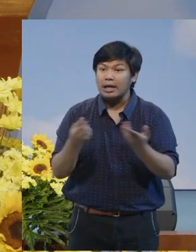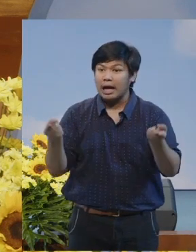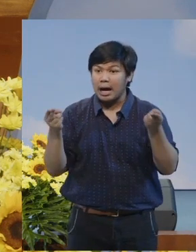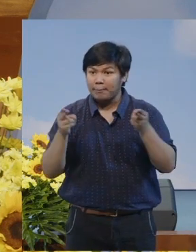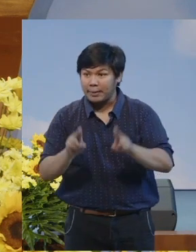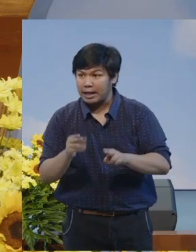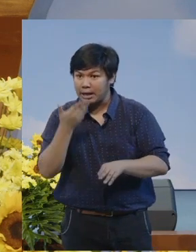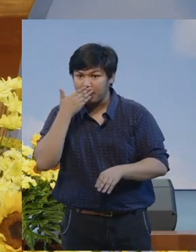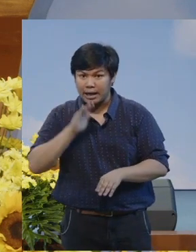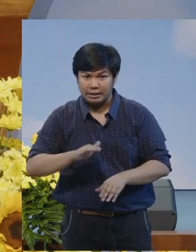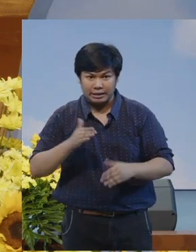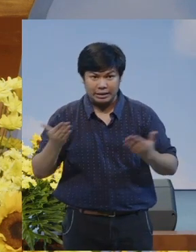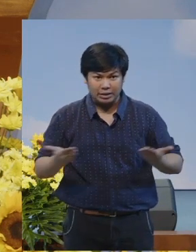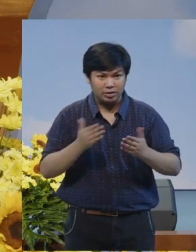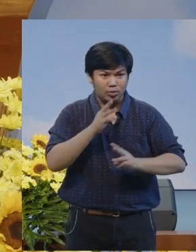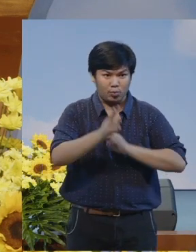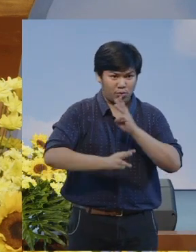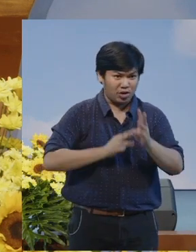na nangyayari sa atin,